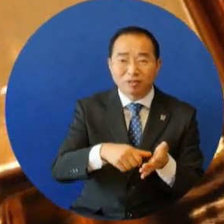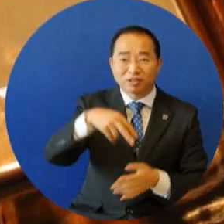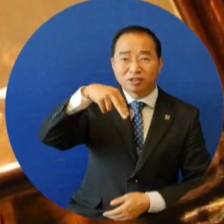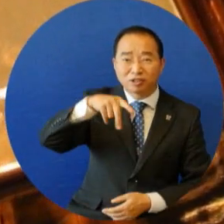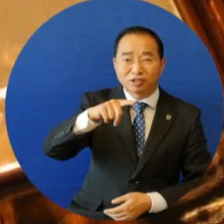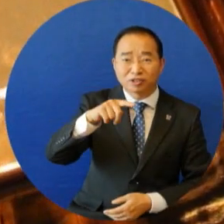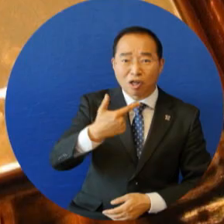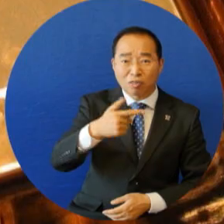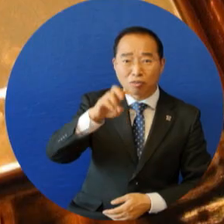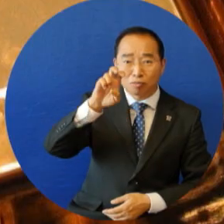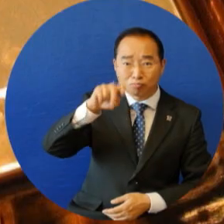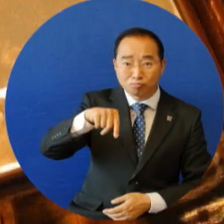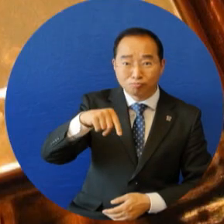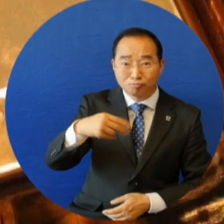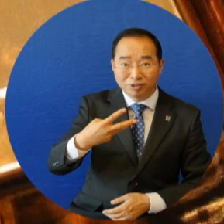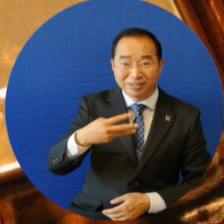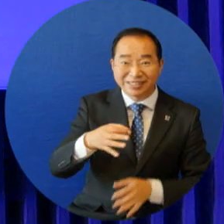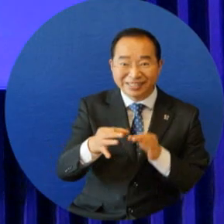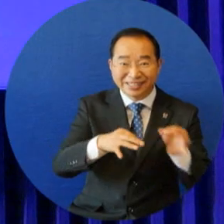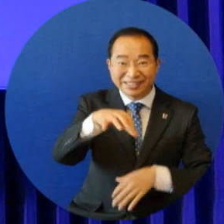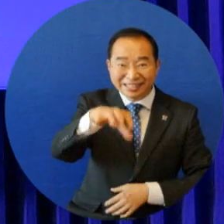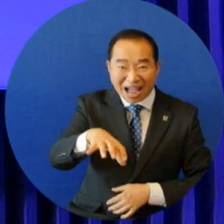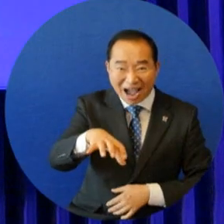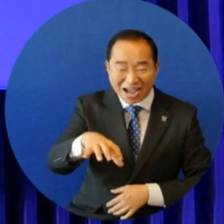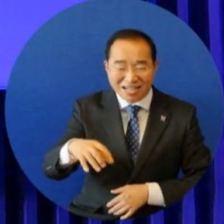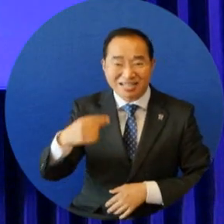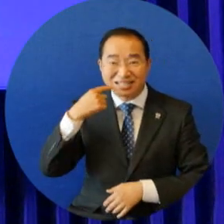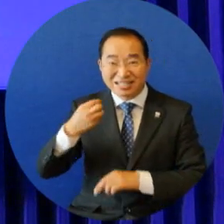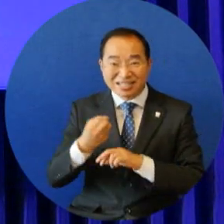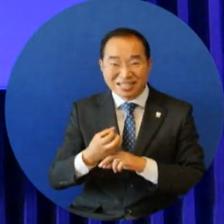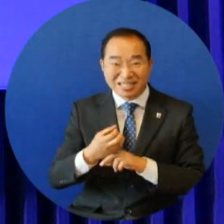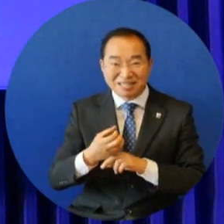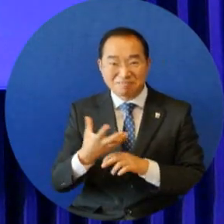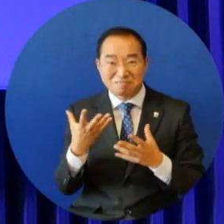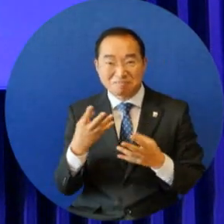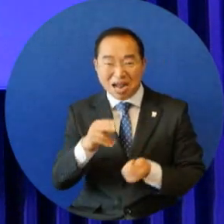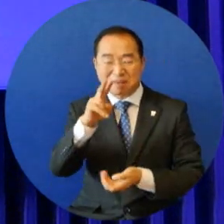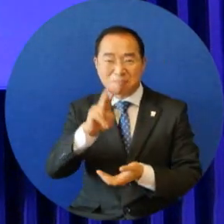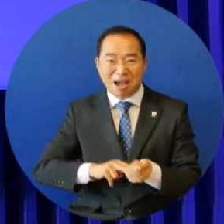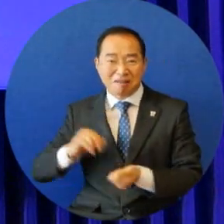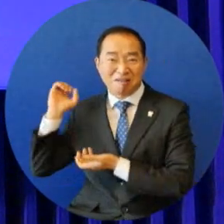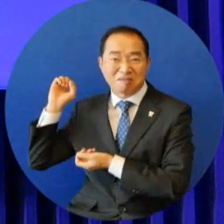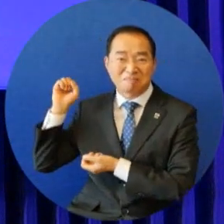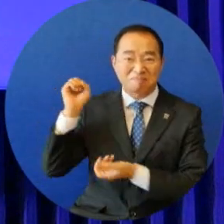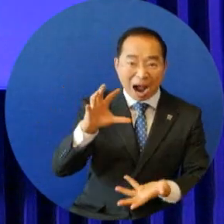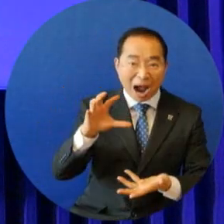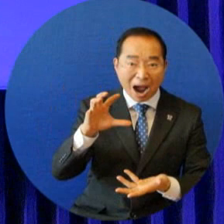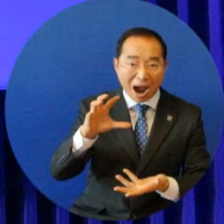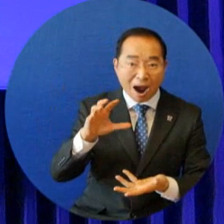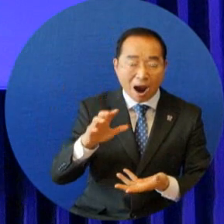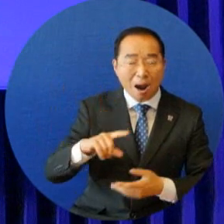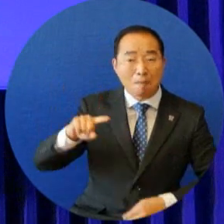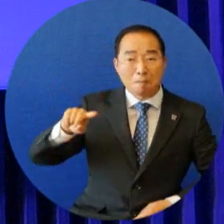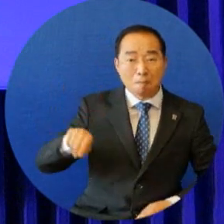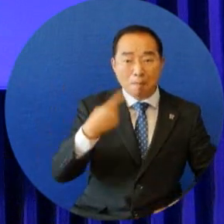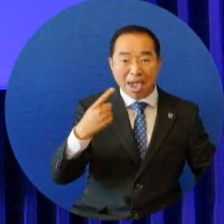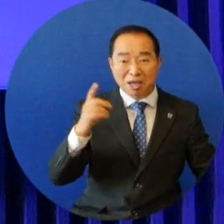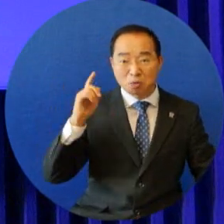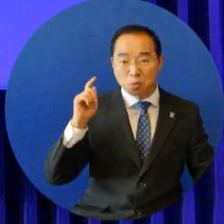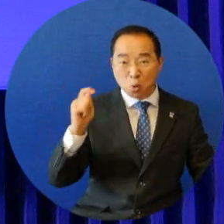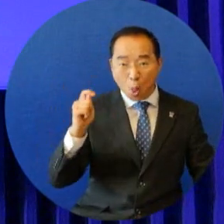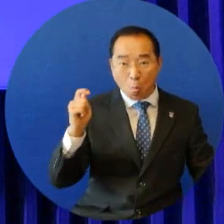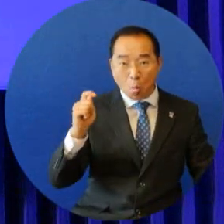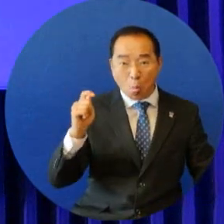시작합니다. 그러니까 예를 들어서 아침에 선물 시장이 문이 열리면서 한 100톤